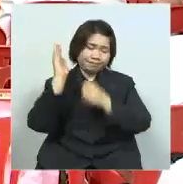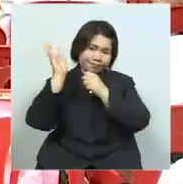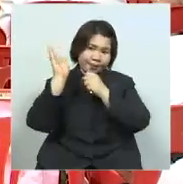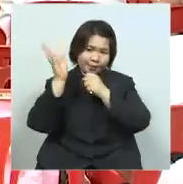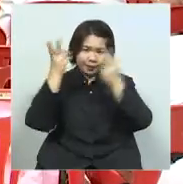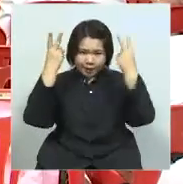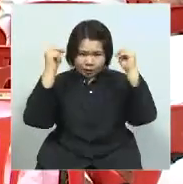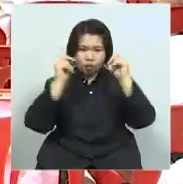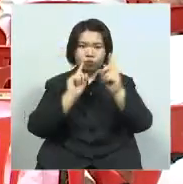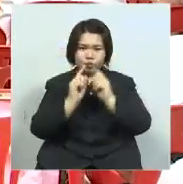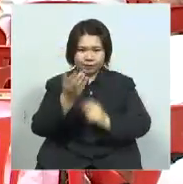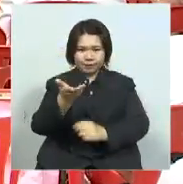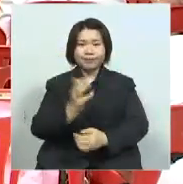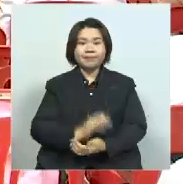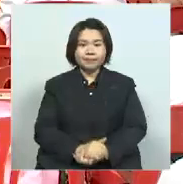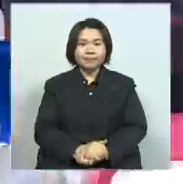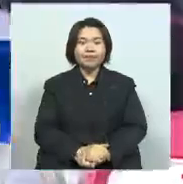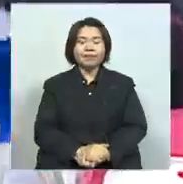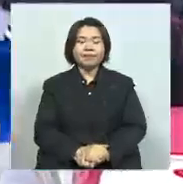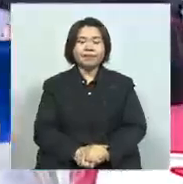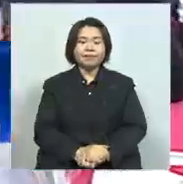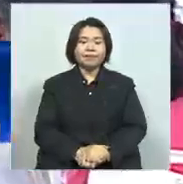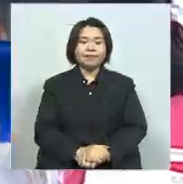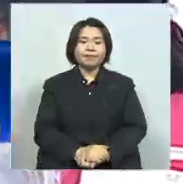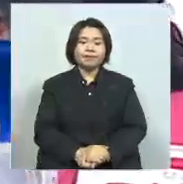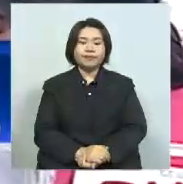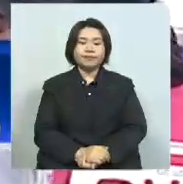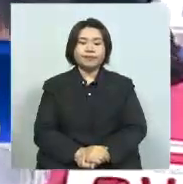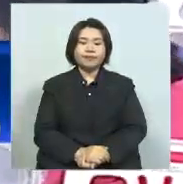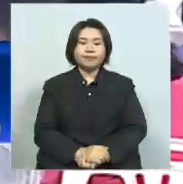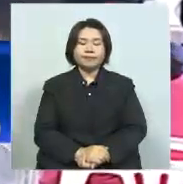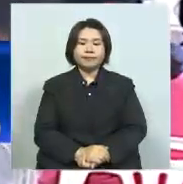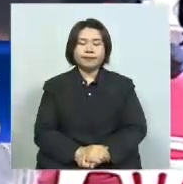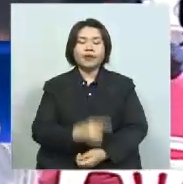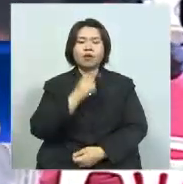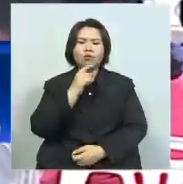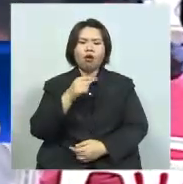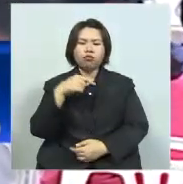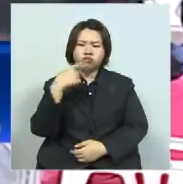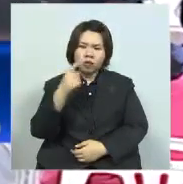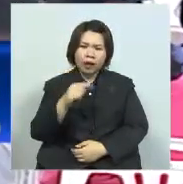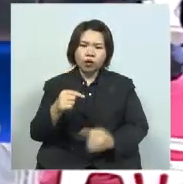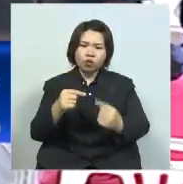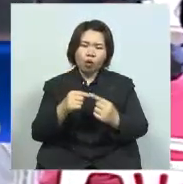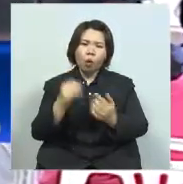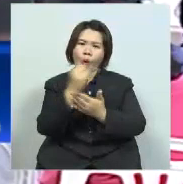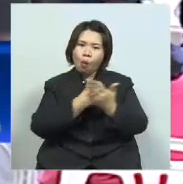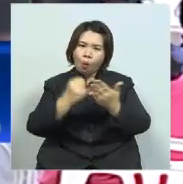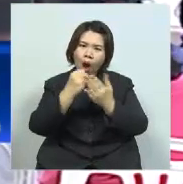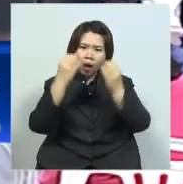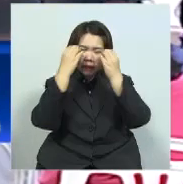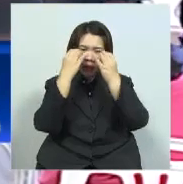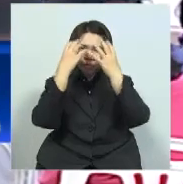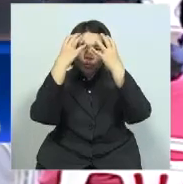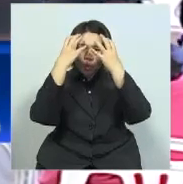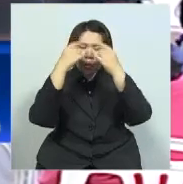กำลังพบปะและพูดคุยกับประชาชนกันค่ะ พวกนี้มาจากนอกโลก โลกอ่ะเขาเขียนการ์ตูนเขียนรูปอะไรแสดงว่าตาโต